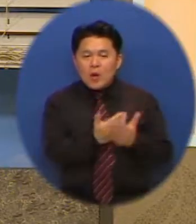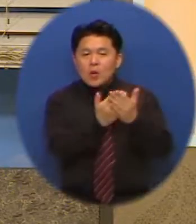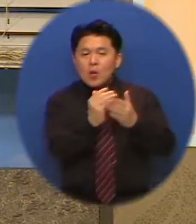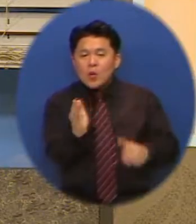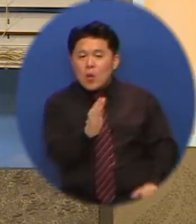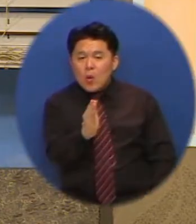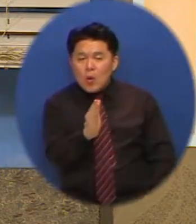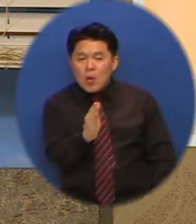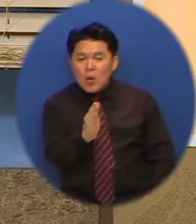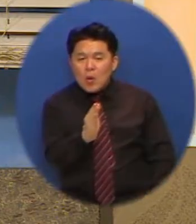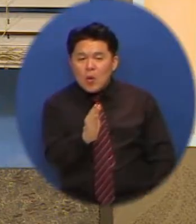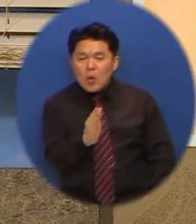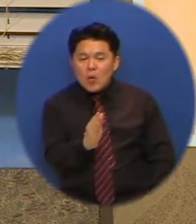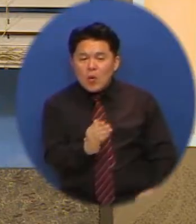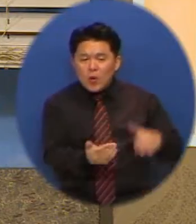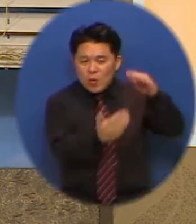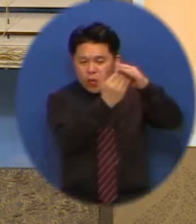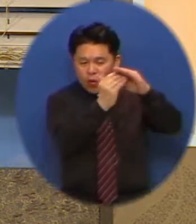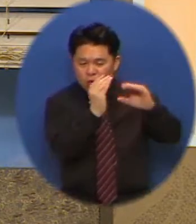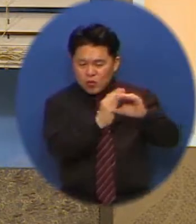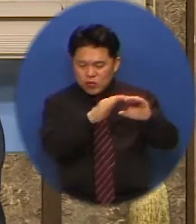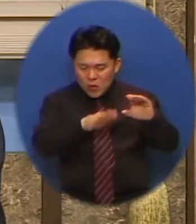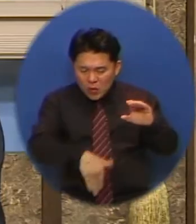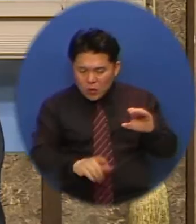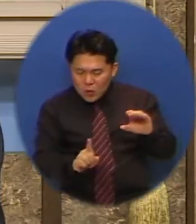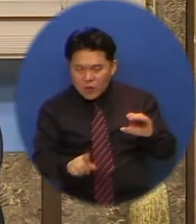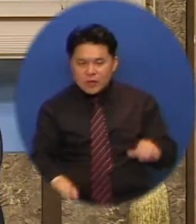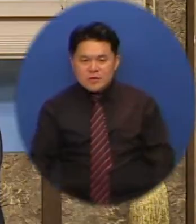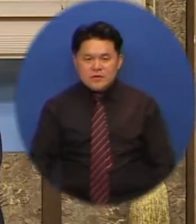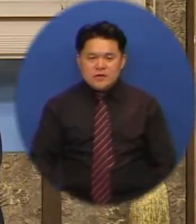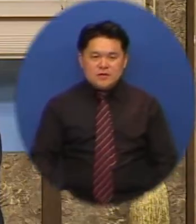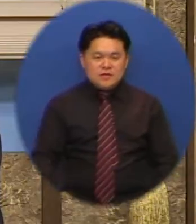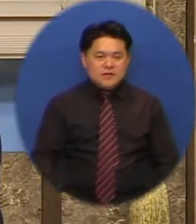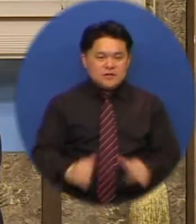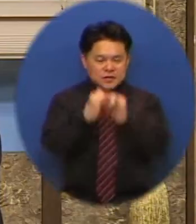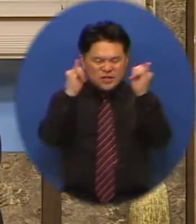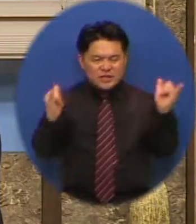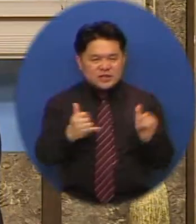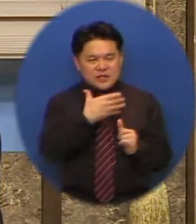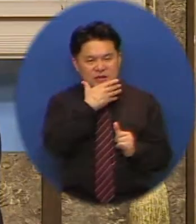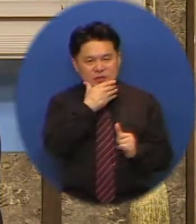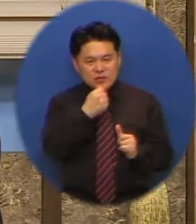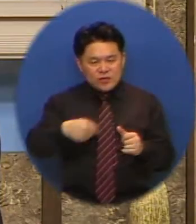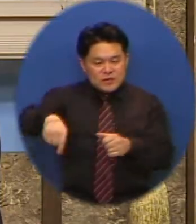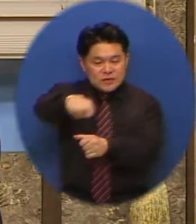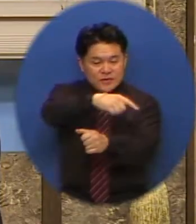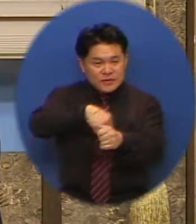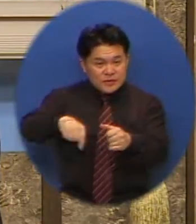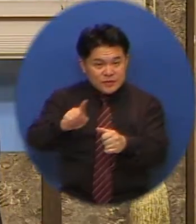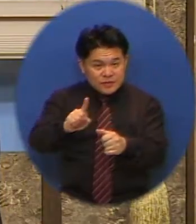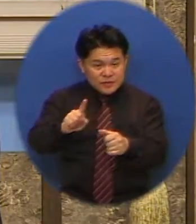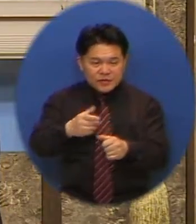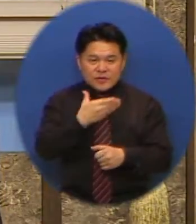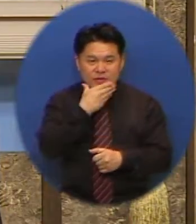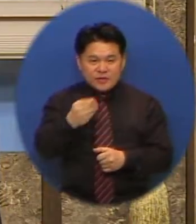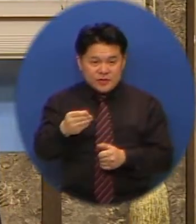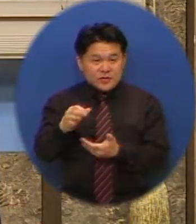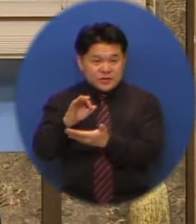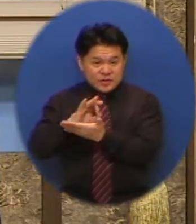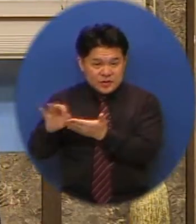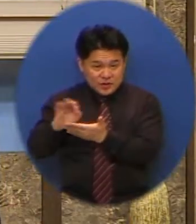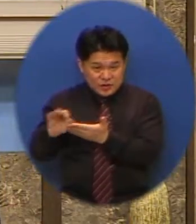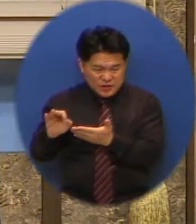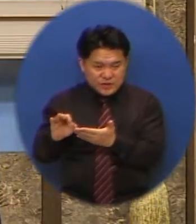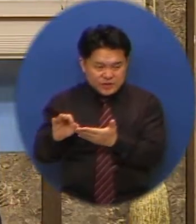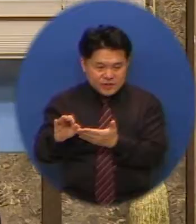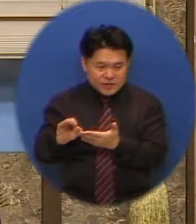생각하십니까? 우리 보통 이제 사회복지 수준을 복지 지출, GDP 대 복지 지출 네.